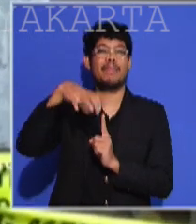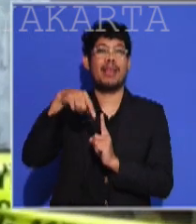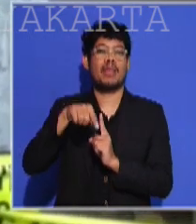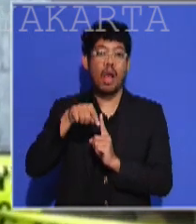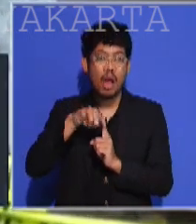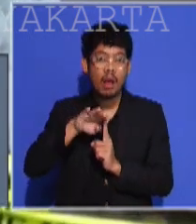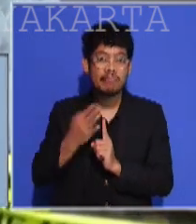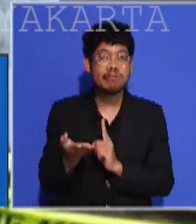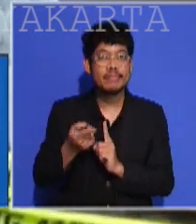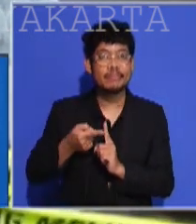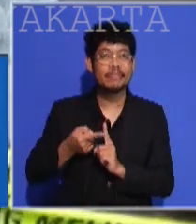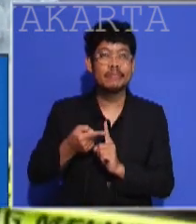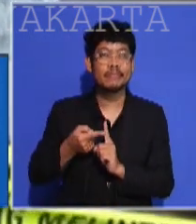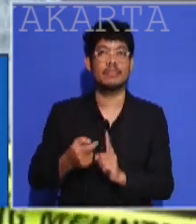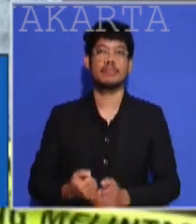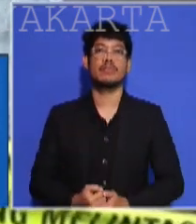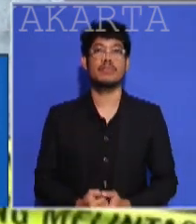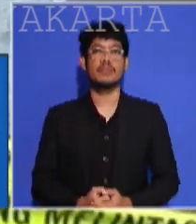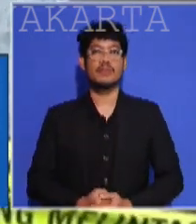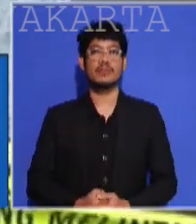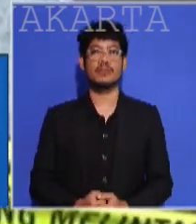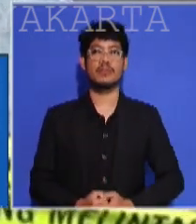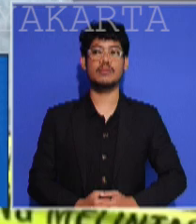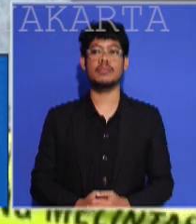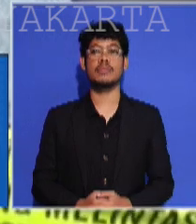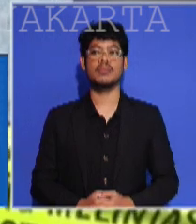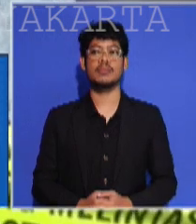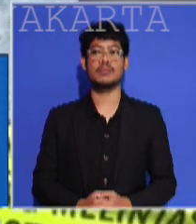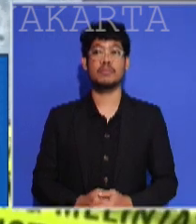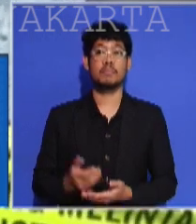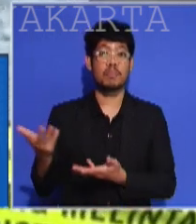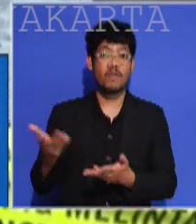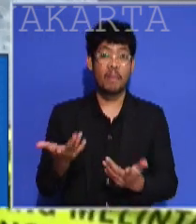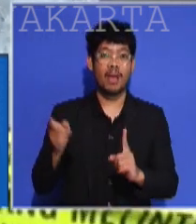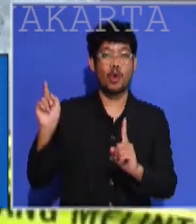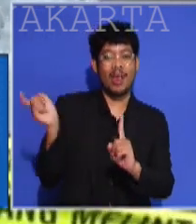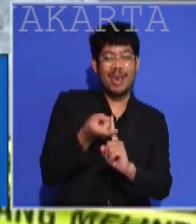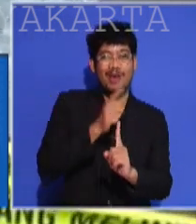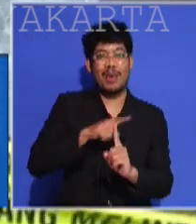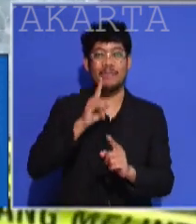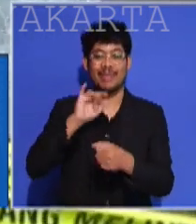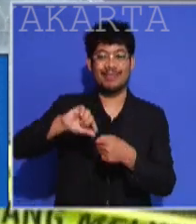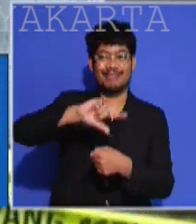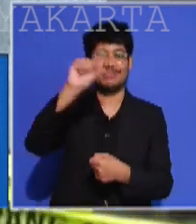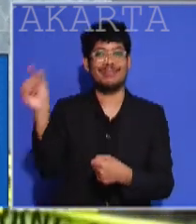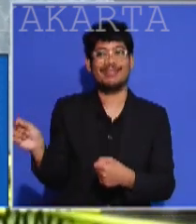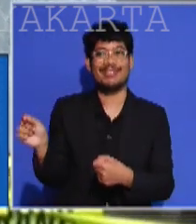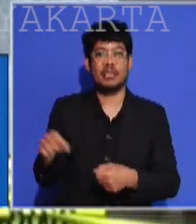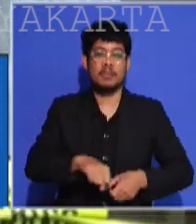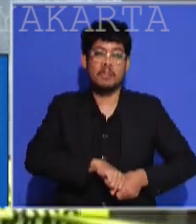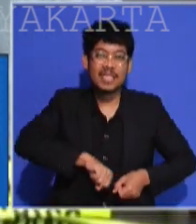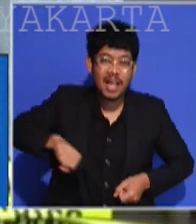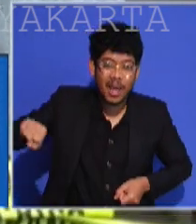sini kelihatan ya ada pajak-pajang Pak Berarti